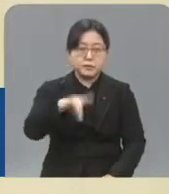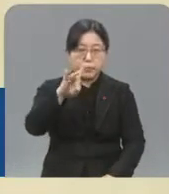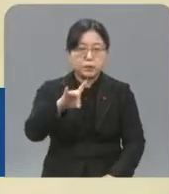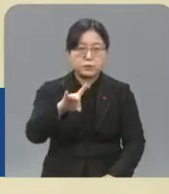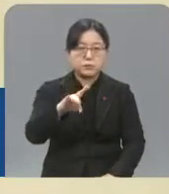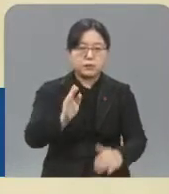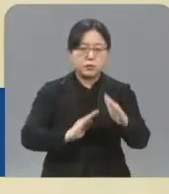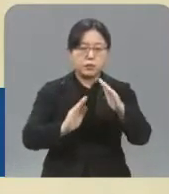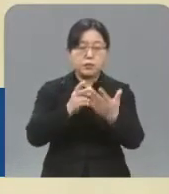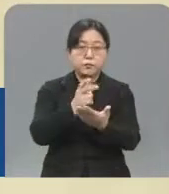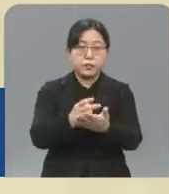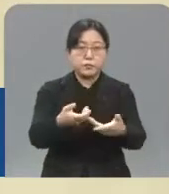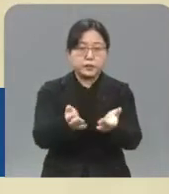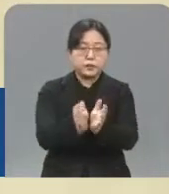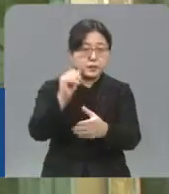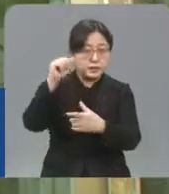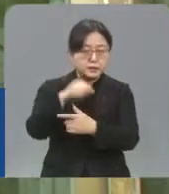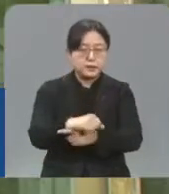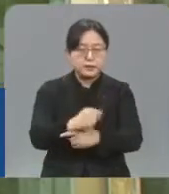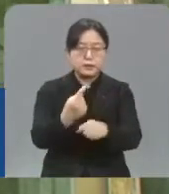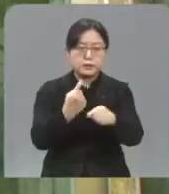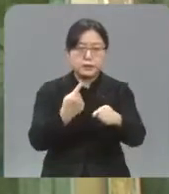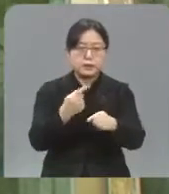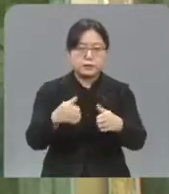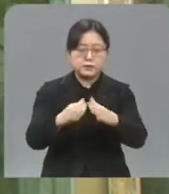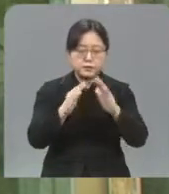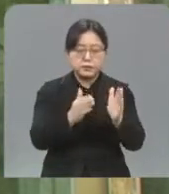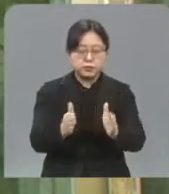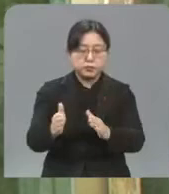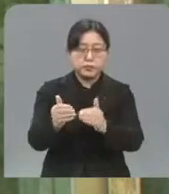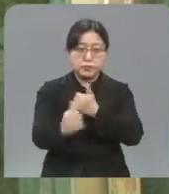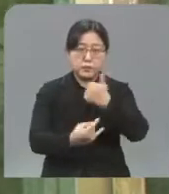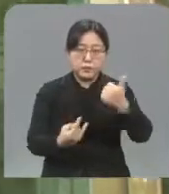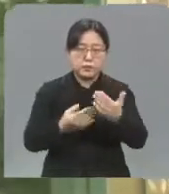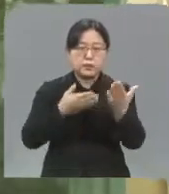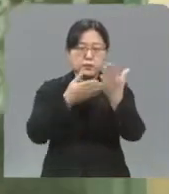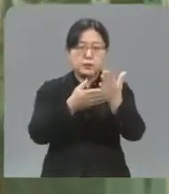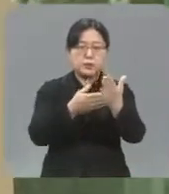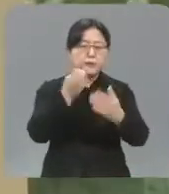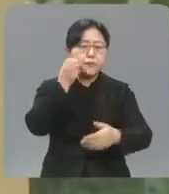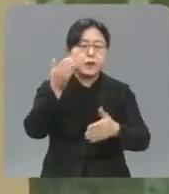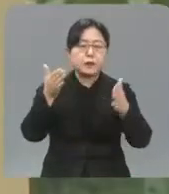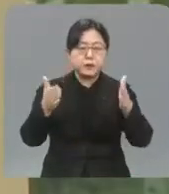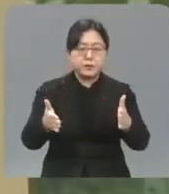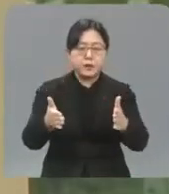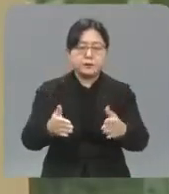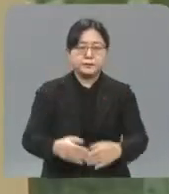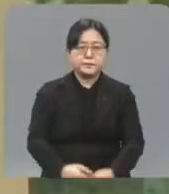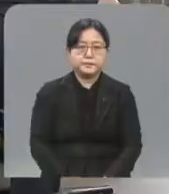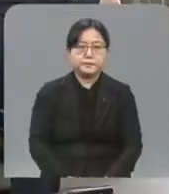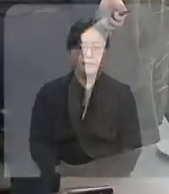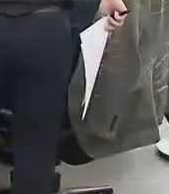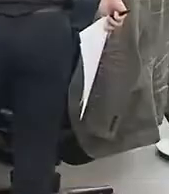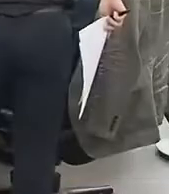이루어진 공법단체 승인으로 지난해 설립준비위원회가 승인을 요청한 지 8개월여 만입니다.